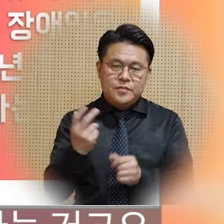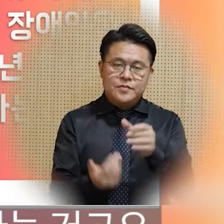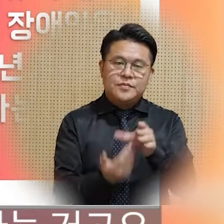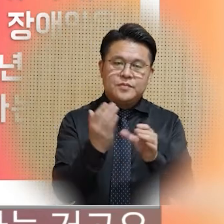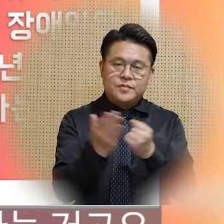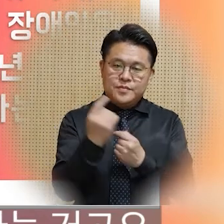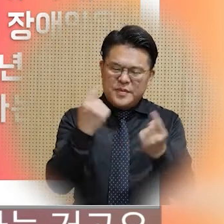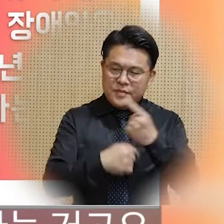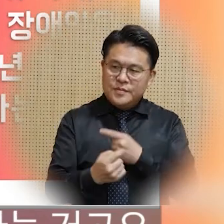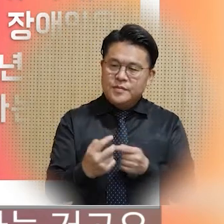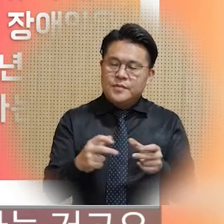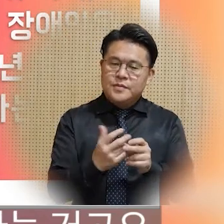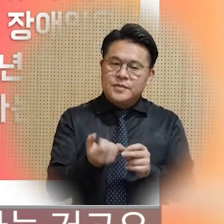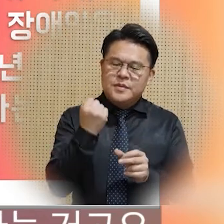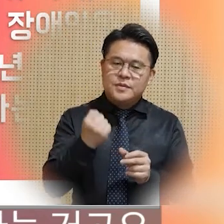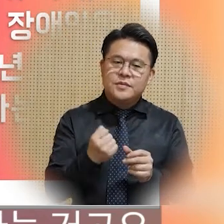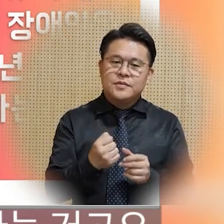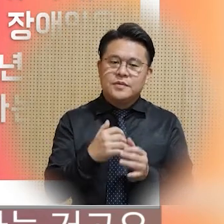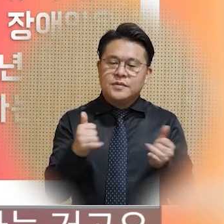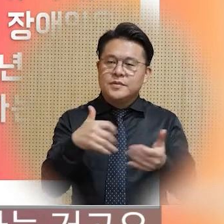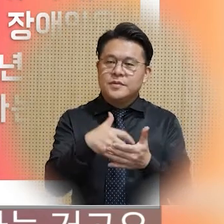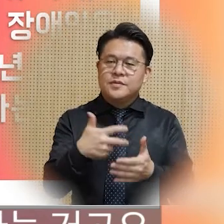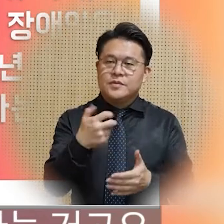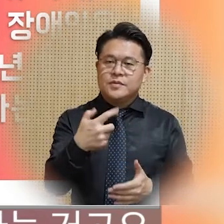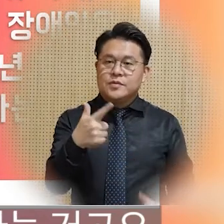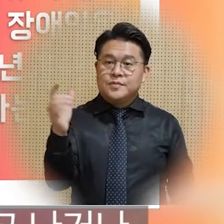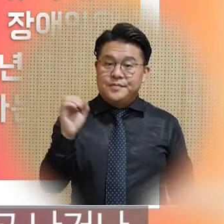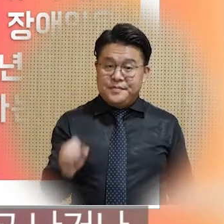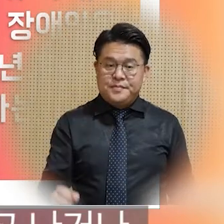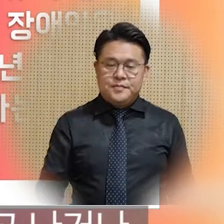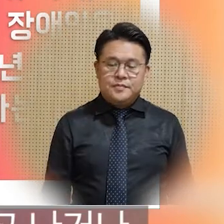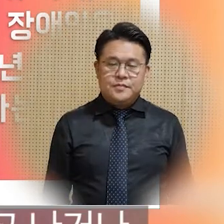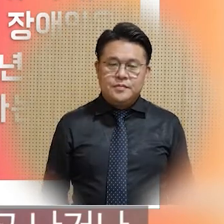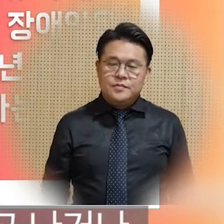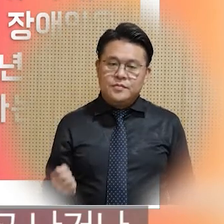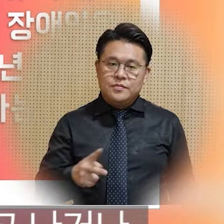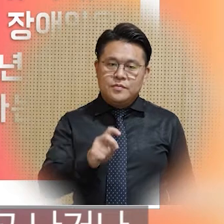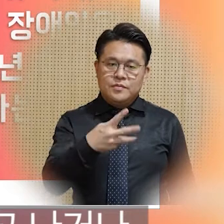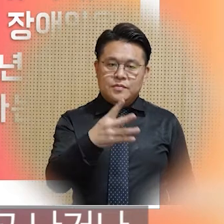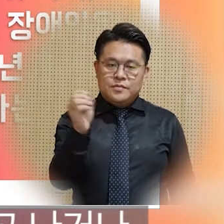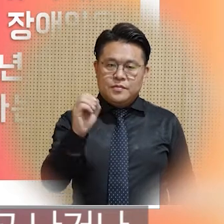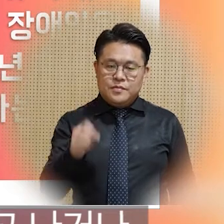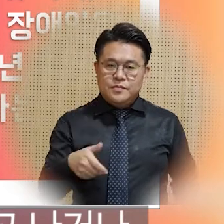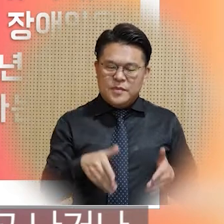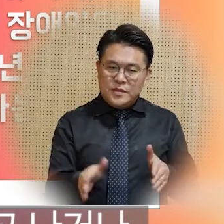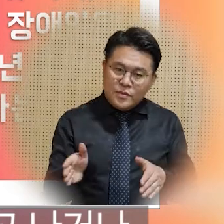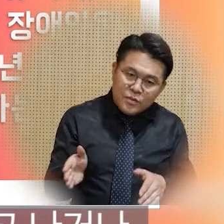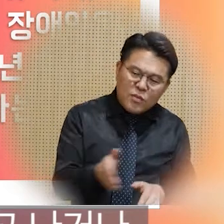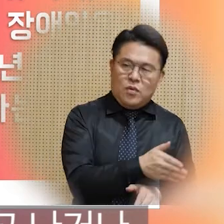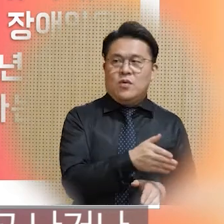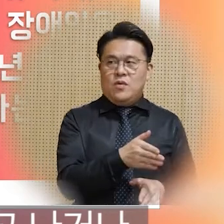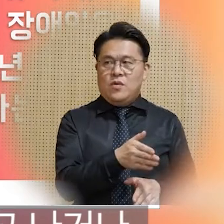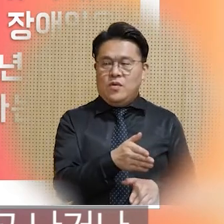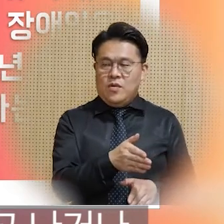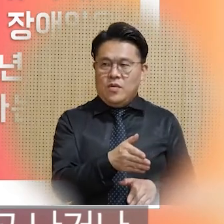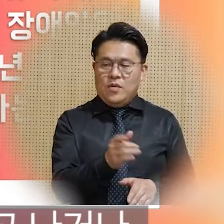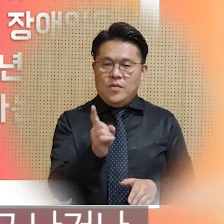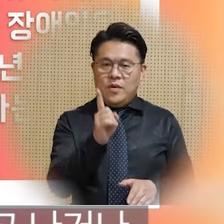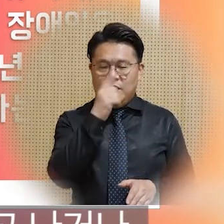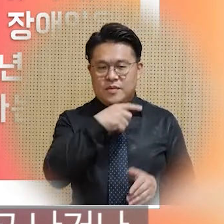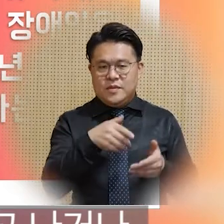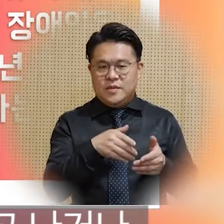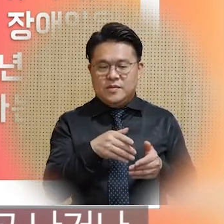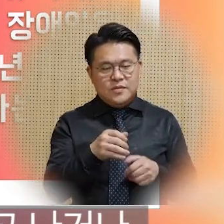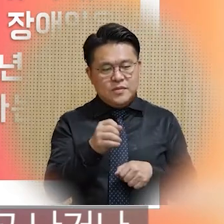나서 다쳐서 장애를 갖게 될 확률이 이제 76%라는 거고요. 나머지 26%는 뭐 선천적으로